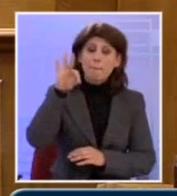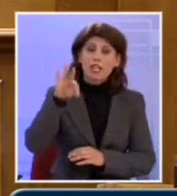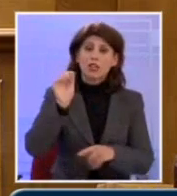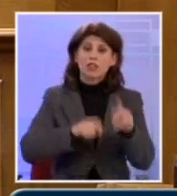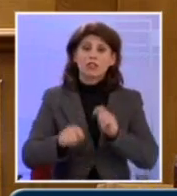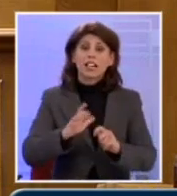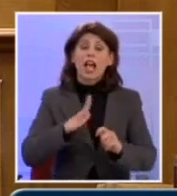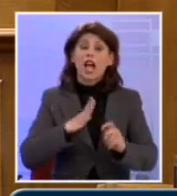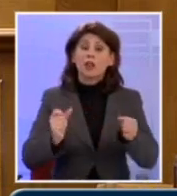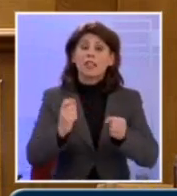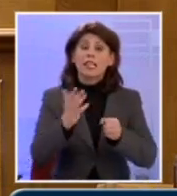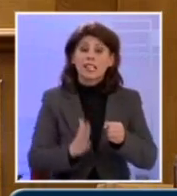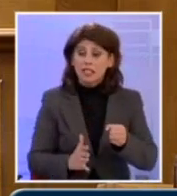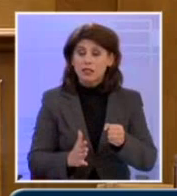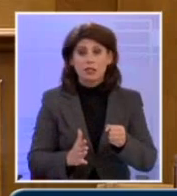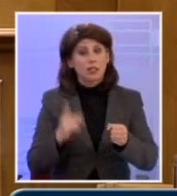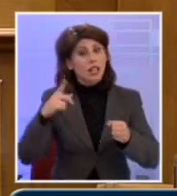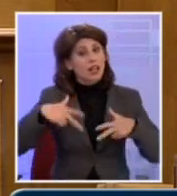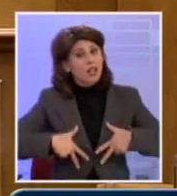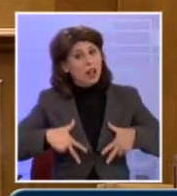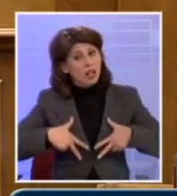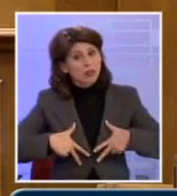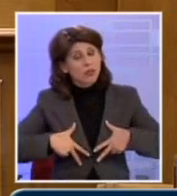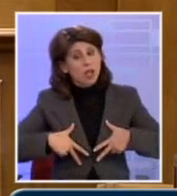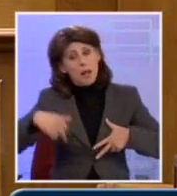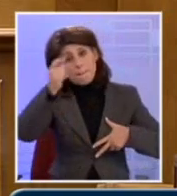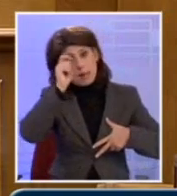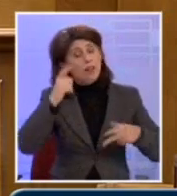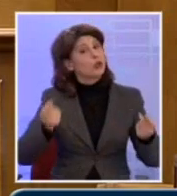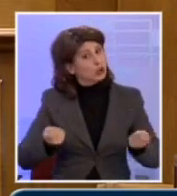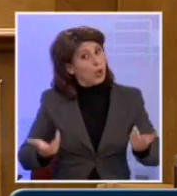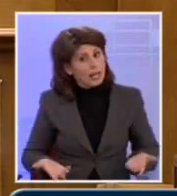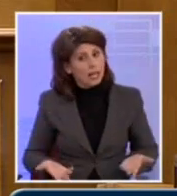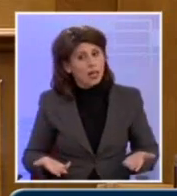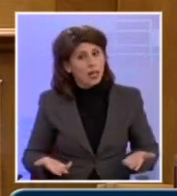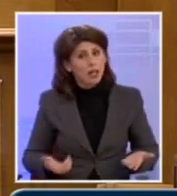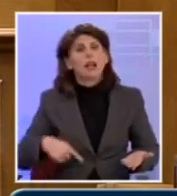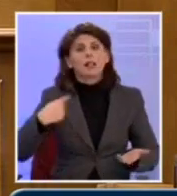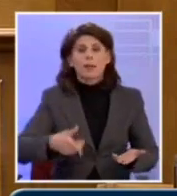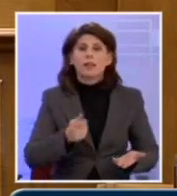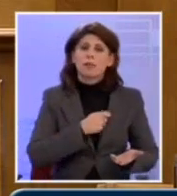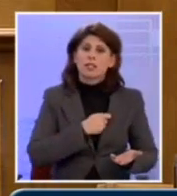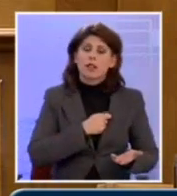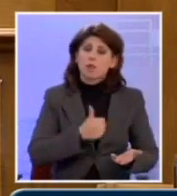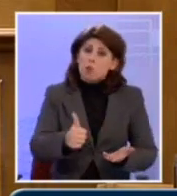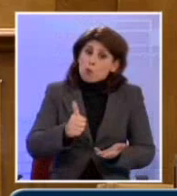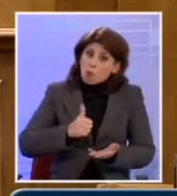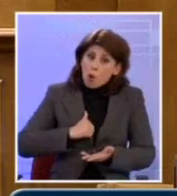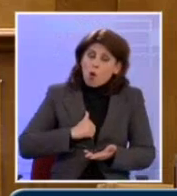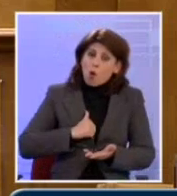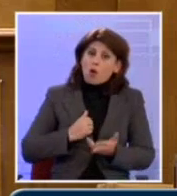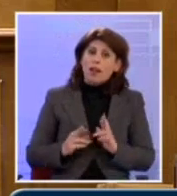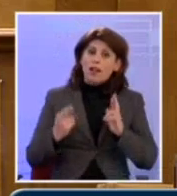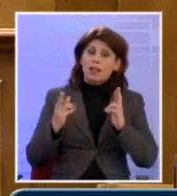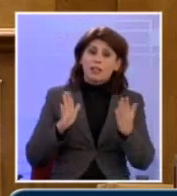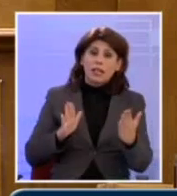δημιουργεί η ανθρωπιστική κρίση σε ένα λαό, παραδέχεται ότι το έπραξε και μετά θεωρεί μονομερή ενέργεια